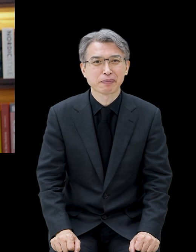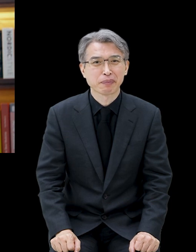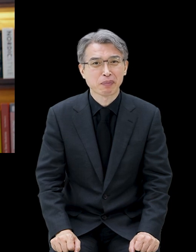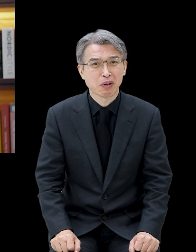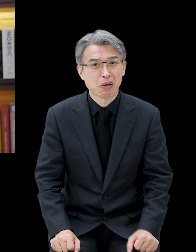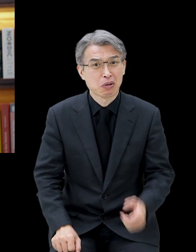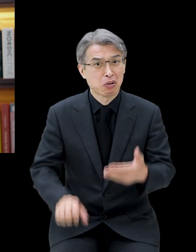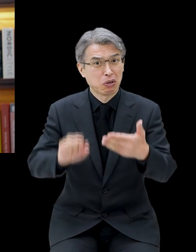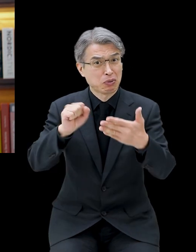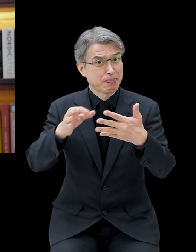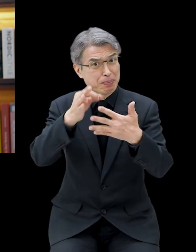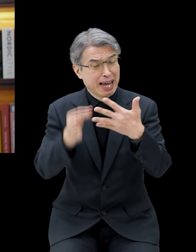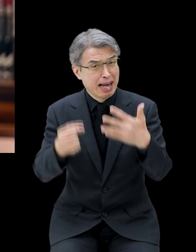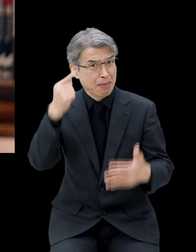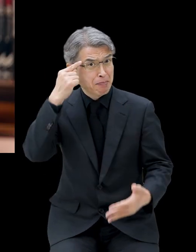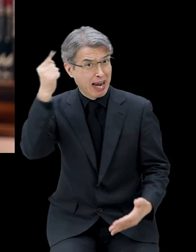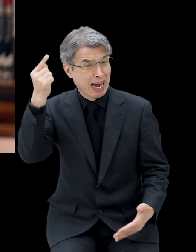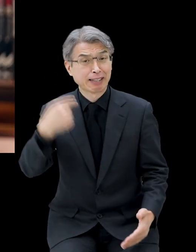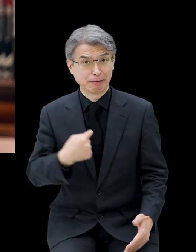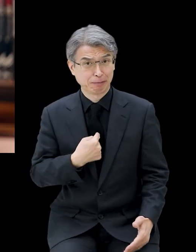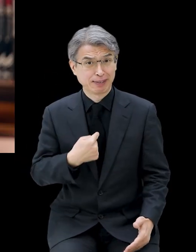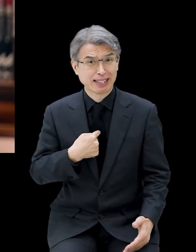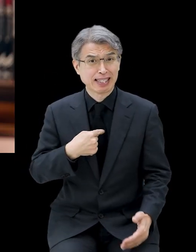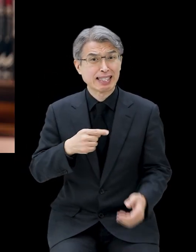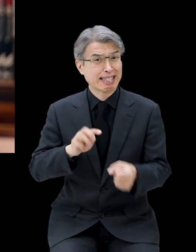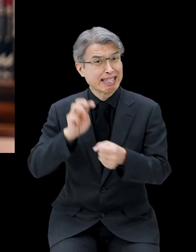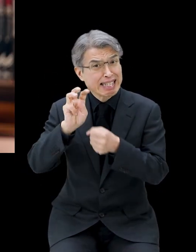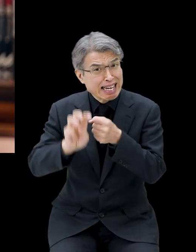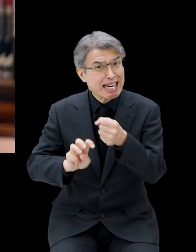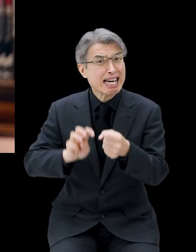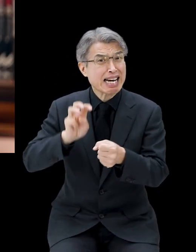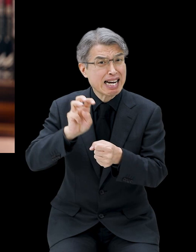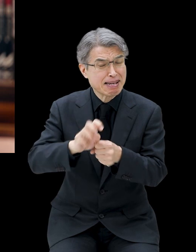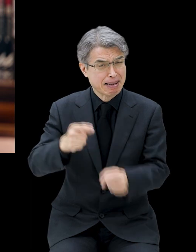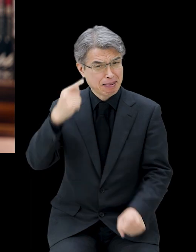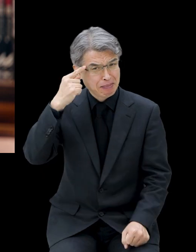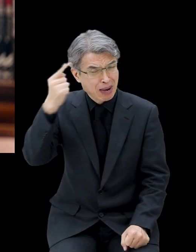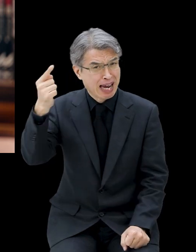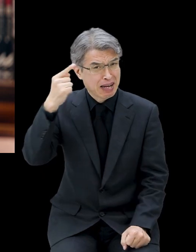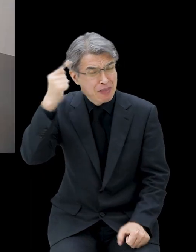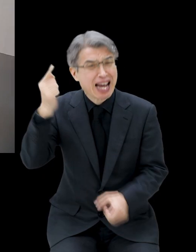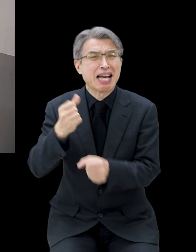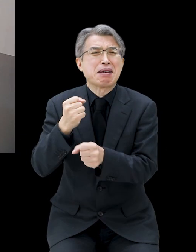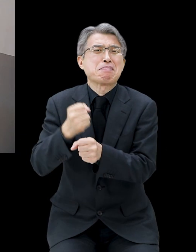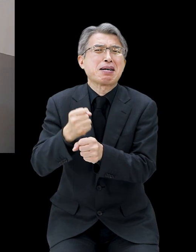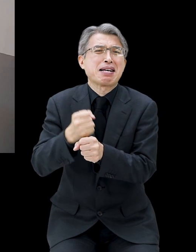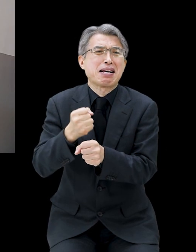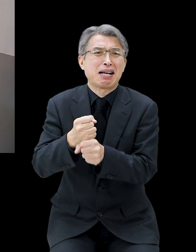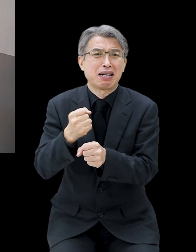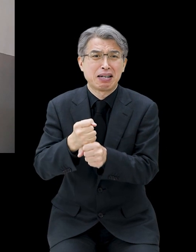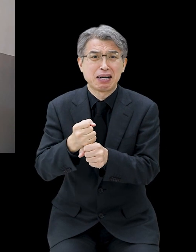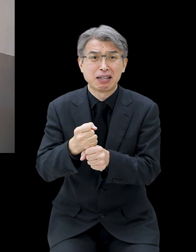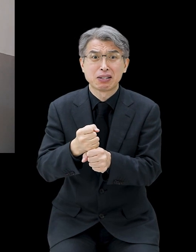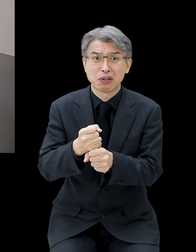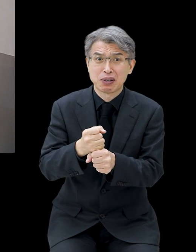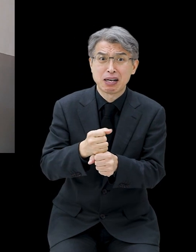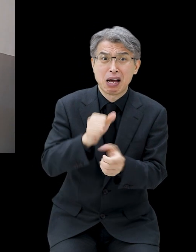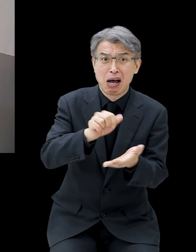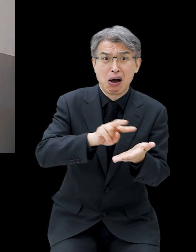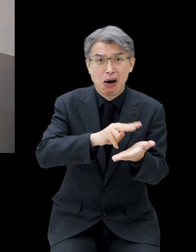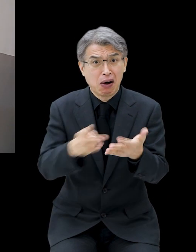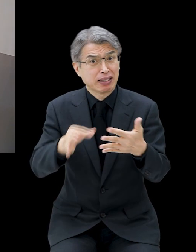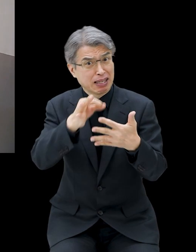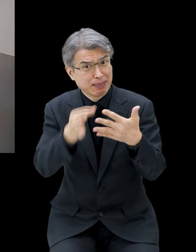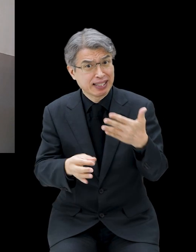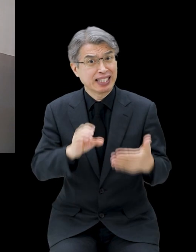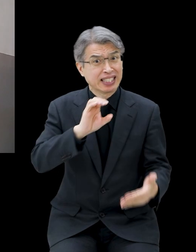소프트웨어 개발자이기도 하고요. 30여년 동안 소프트웨어를 개발해 왔습니다. 어셈블리, C,